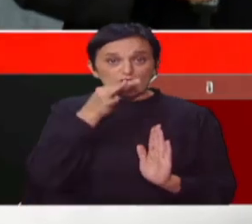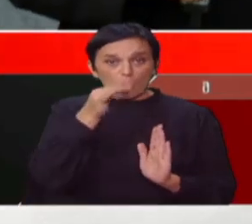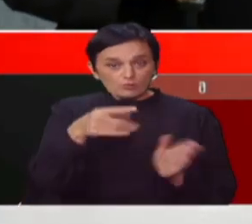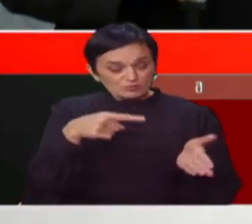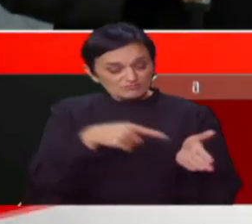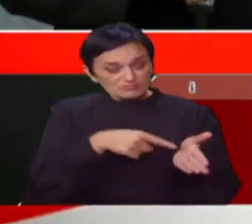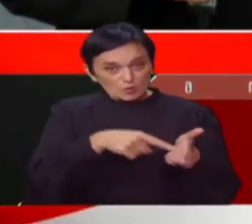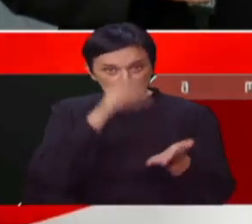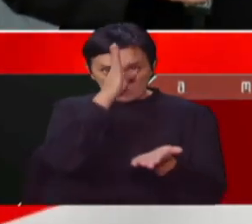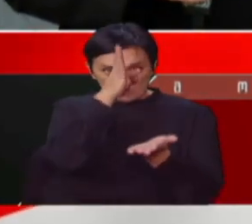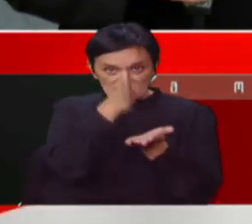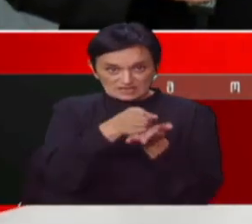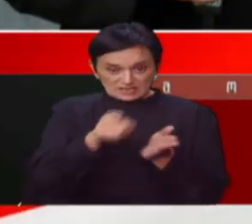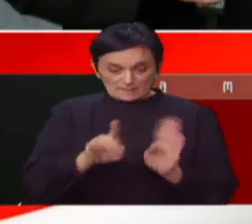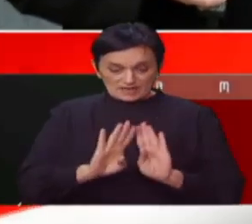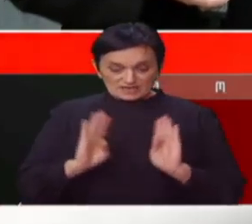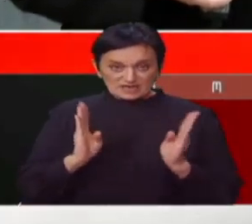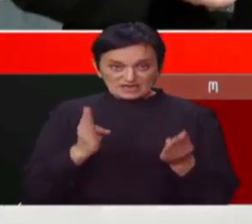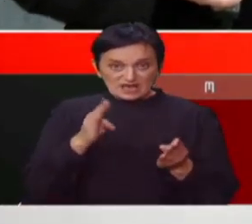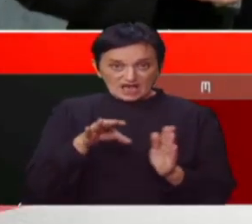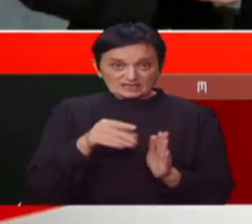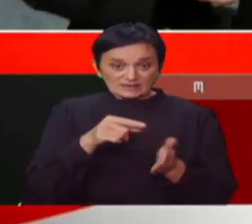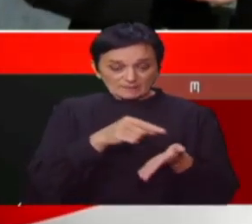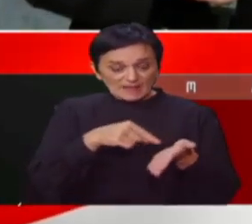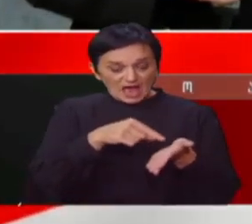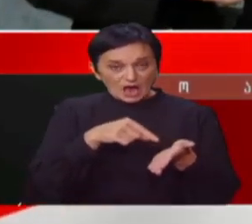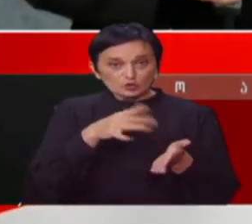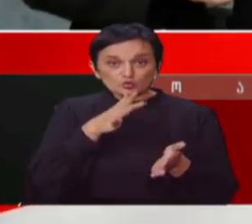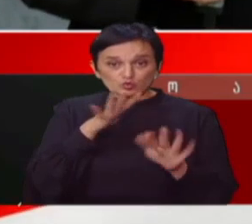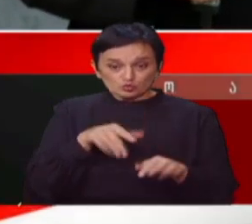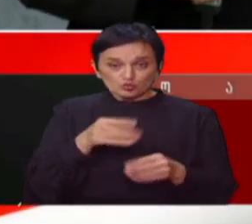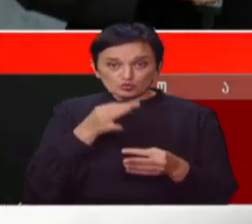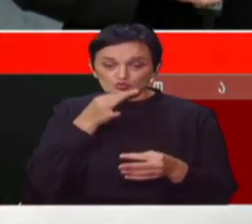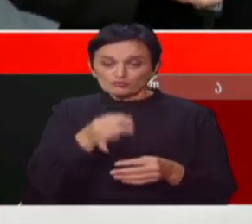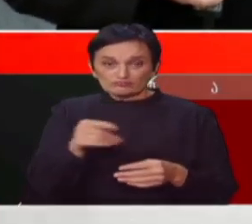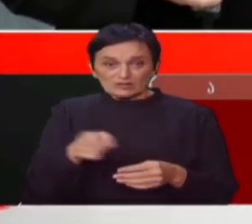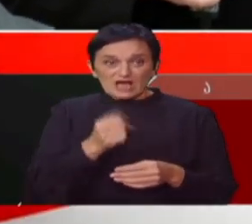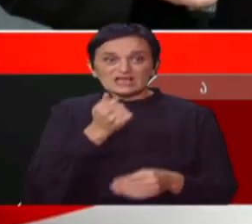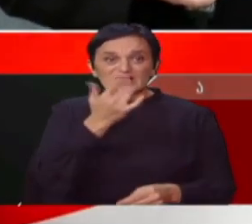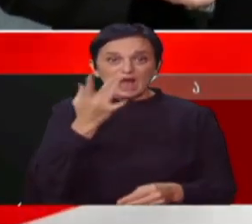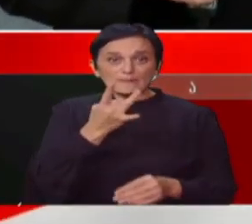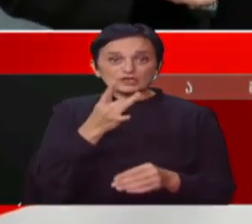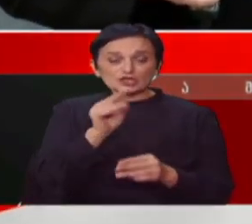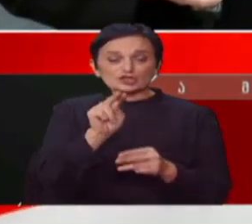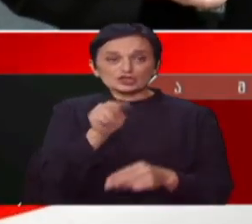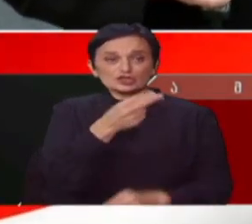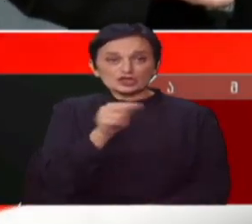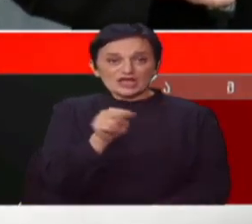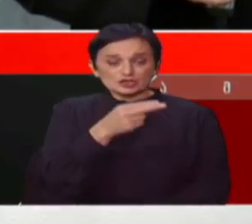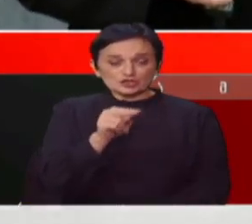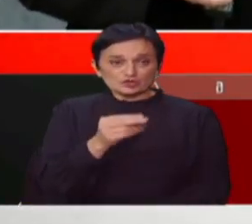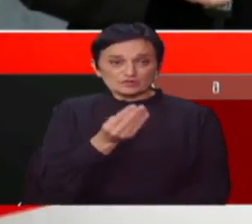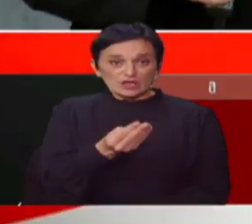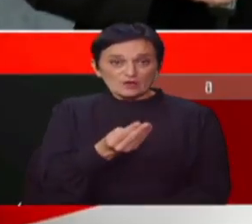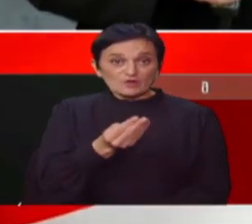აძლევდა პირდაპირ კაბინაში არჩევანის გაკეთების დროს მოქალაქეს და მას რამდენჯერმე მოუხდა შენიშვნის მიცემა